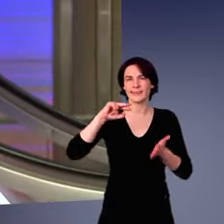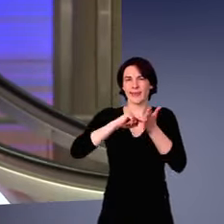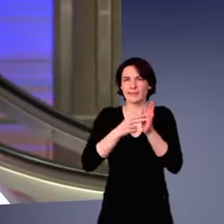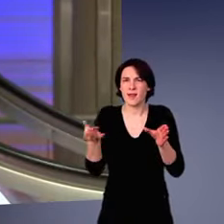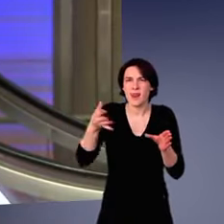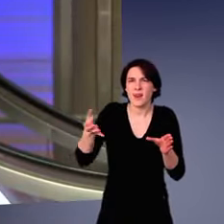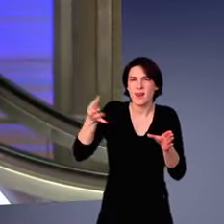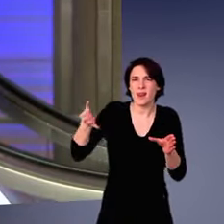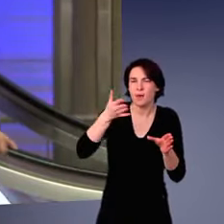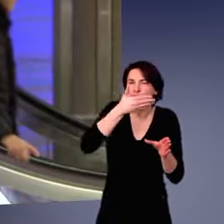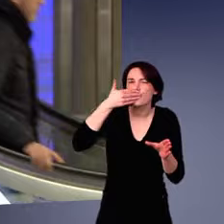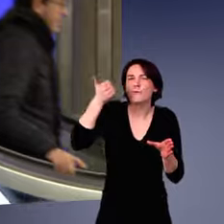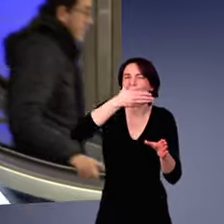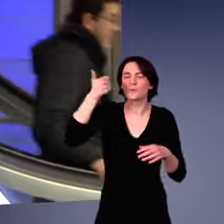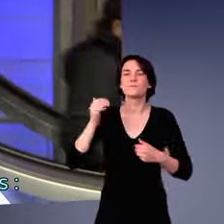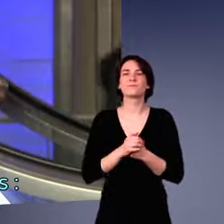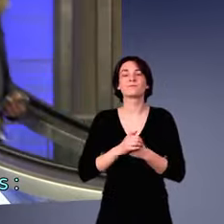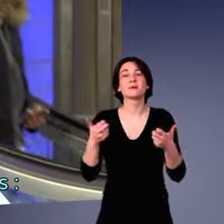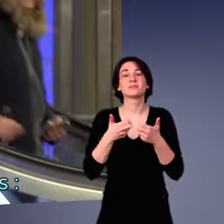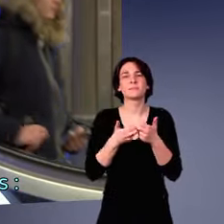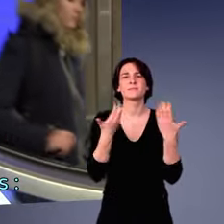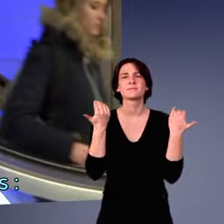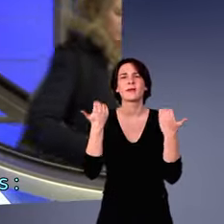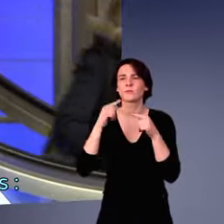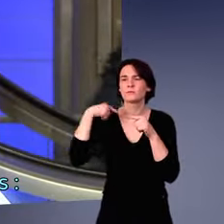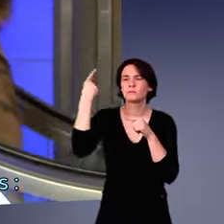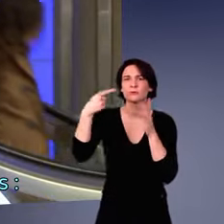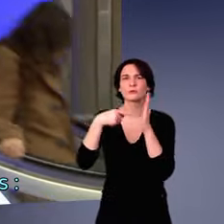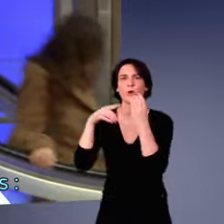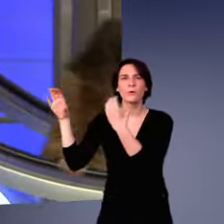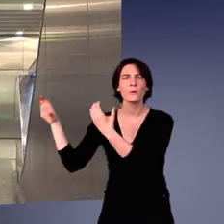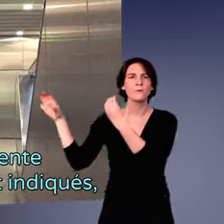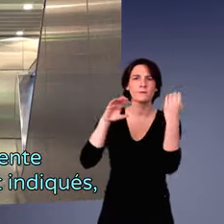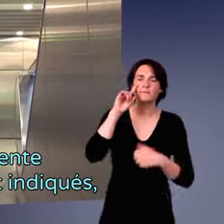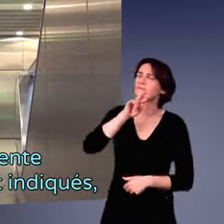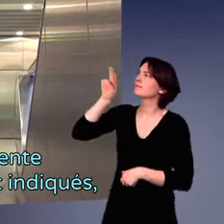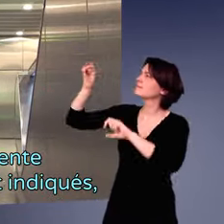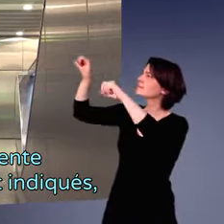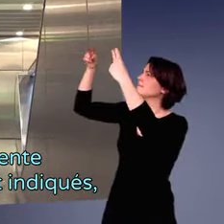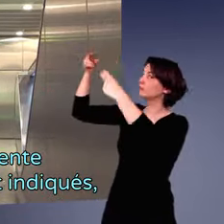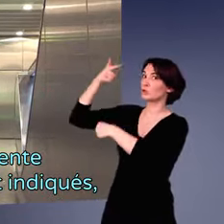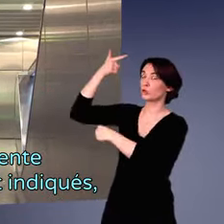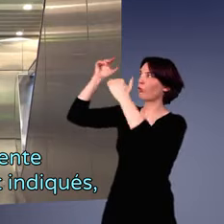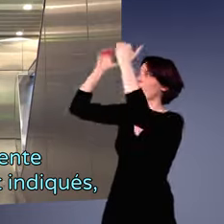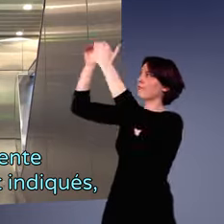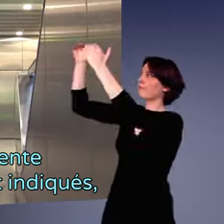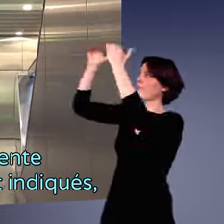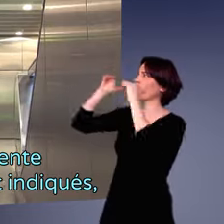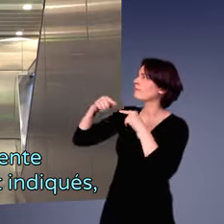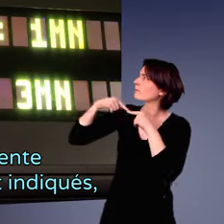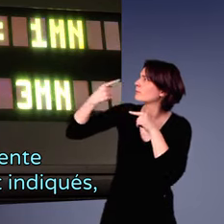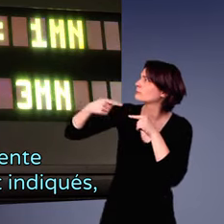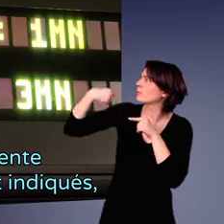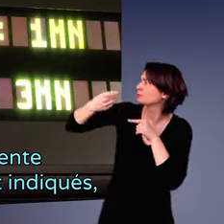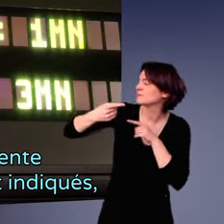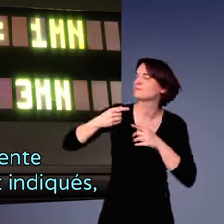piétones le métro plus ancien a bénéficié aussi d'innovation technique désormais les temps d'attente des deux prochaines